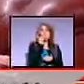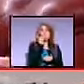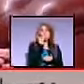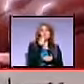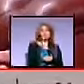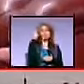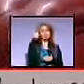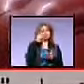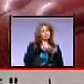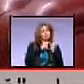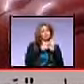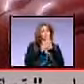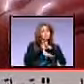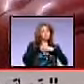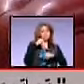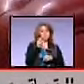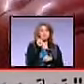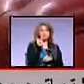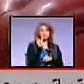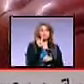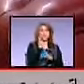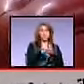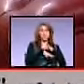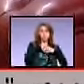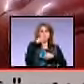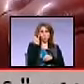بيبقى زي مشروع للتخرج يعني.